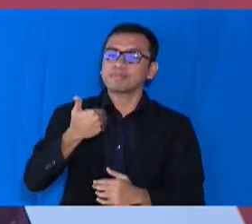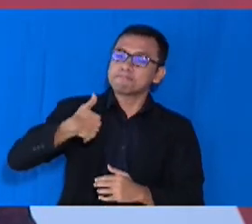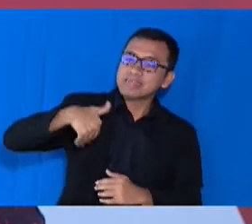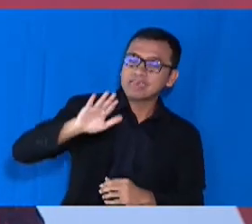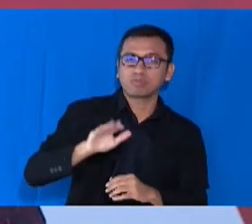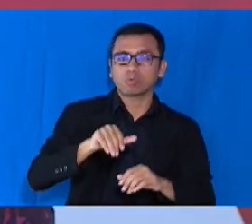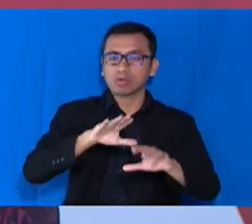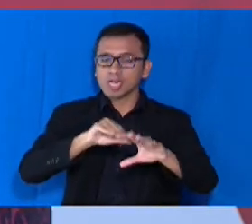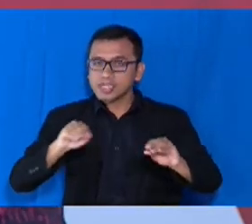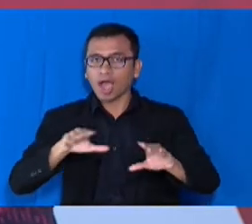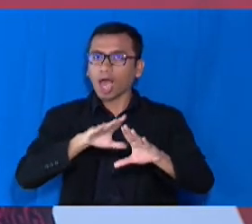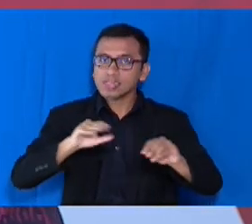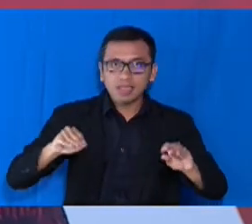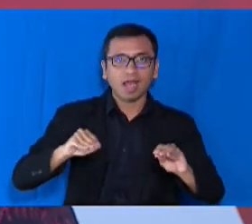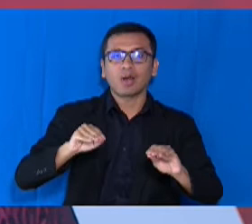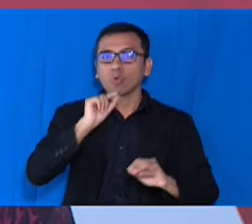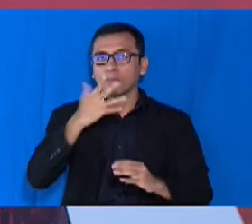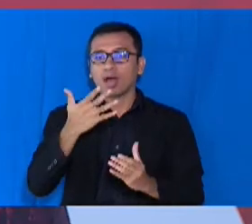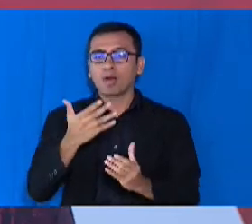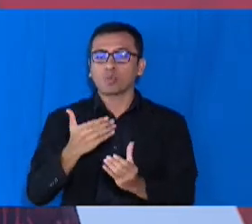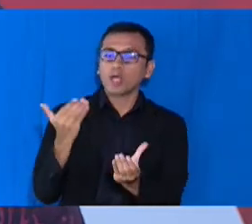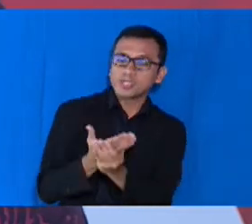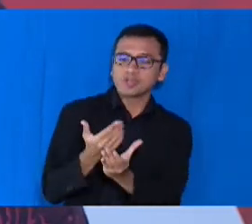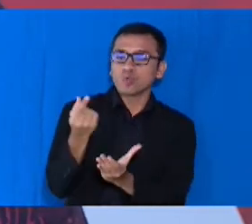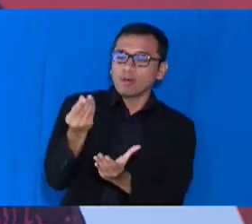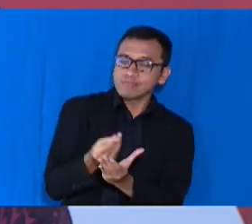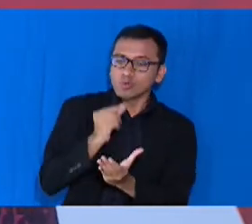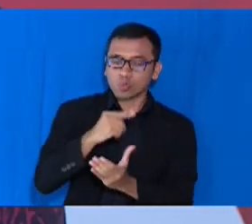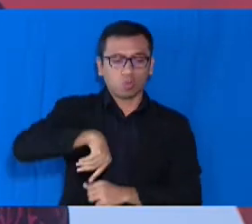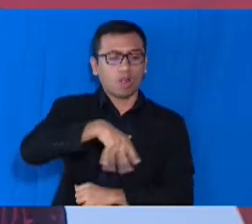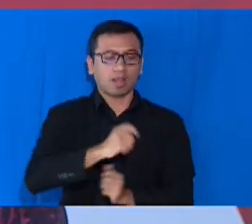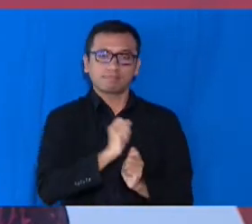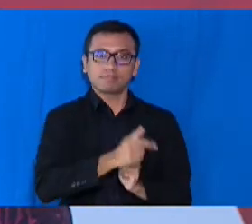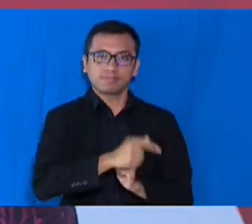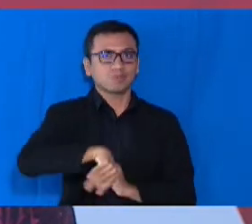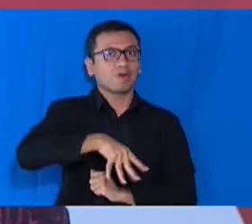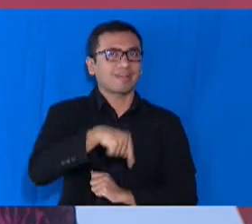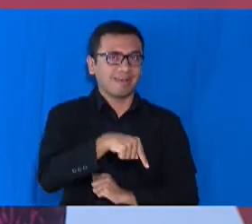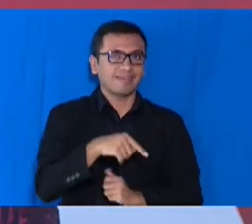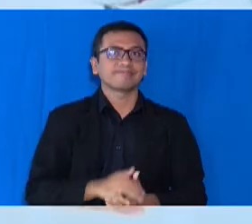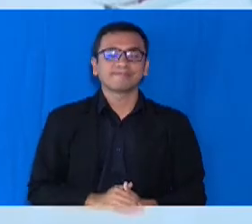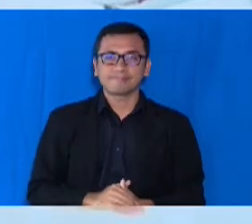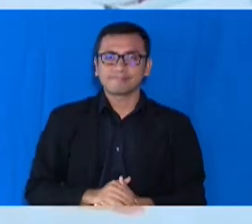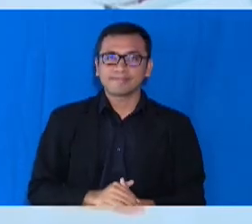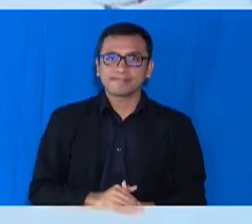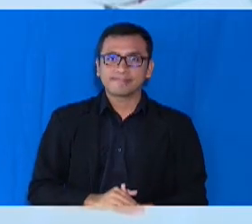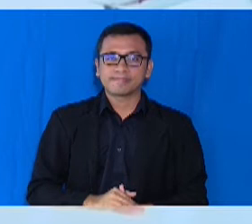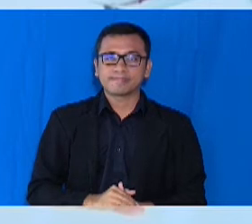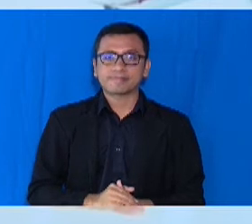dengan demikian, kita ini ingin sekali bahwa spirit gotong royong, walaupun di